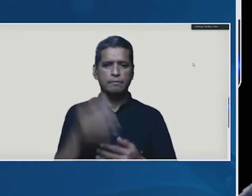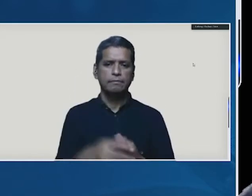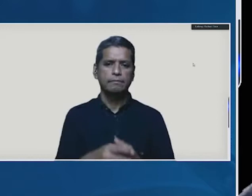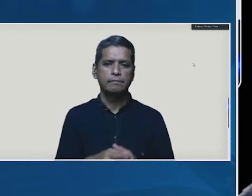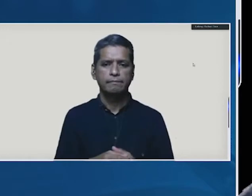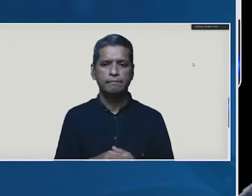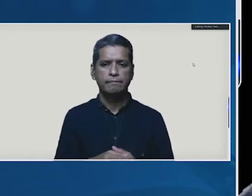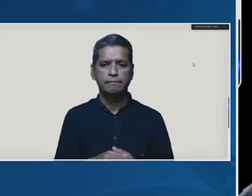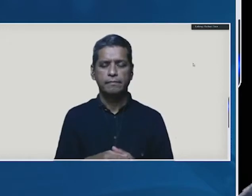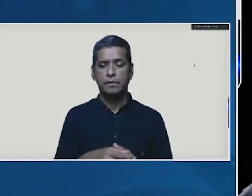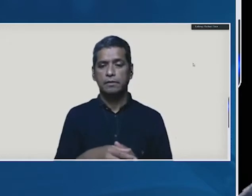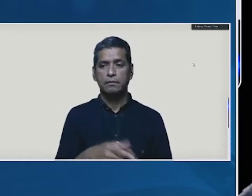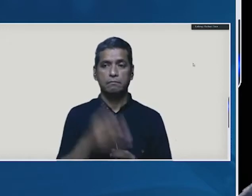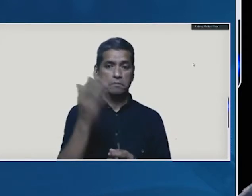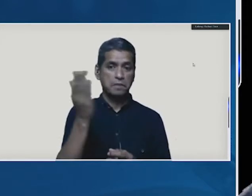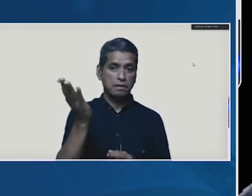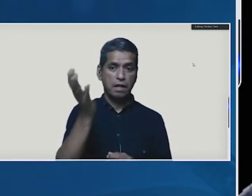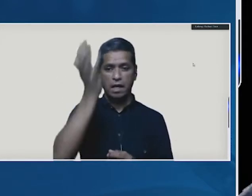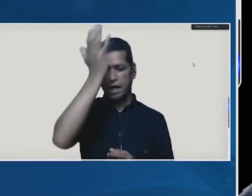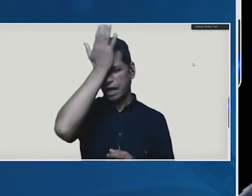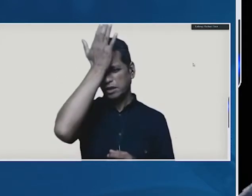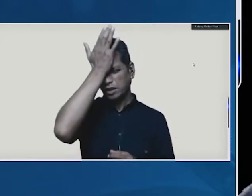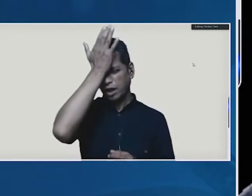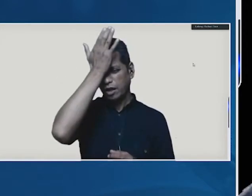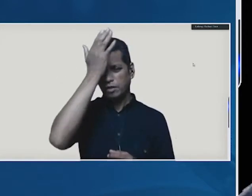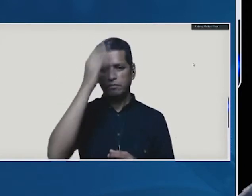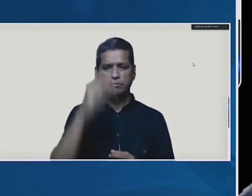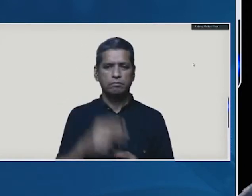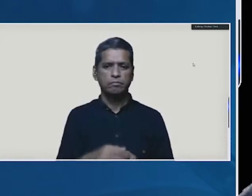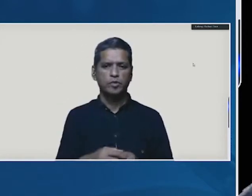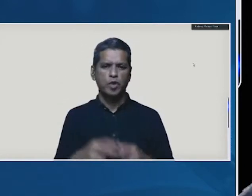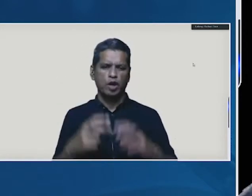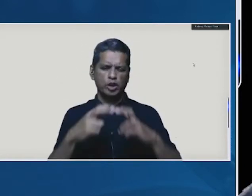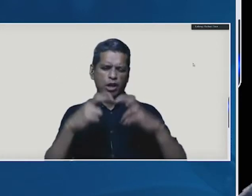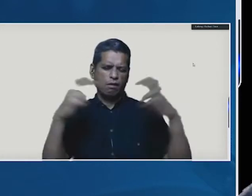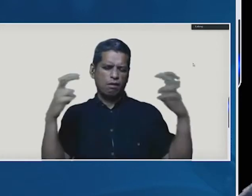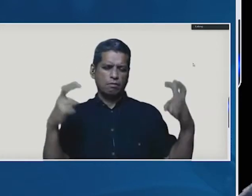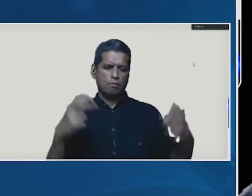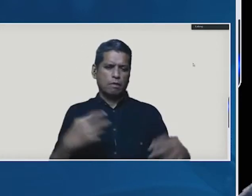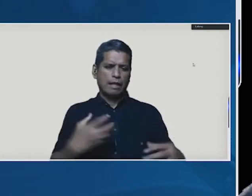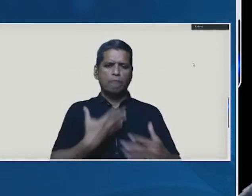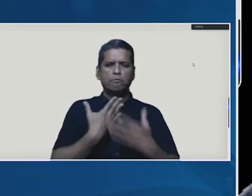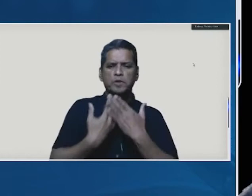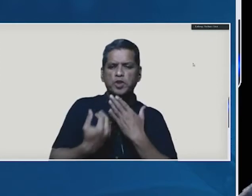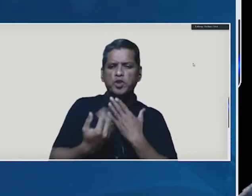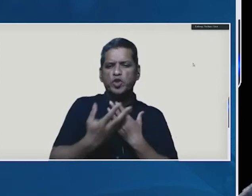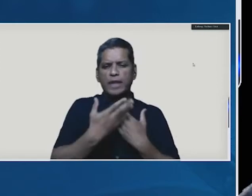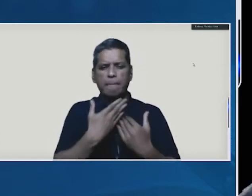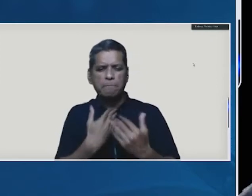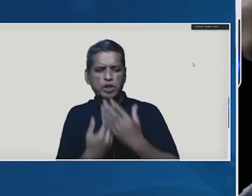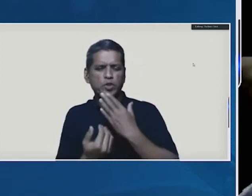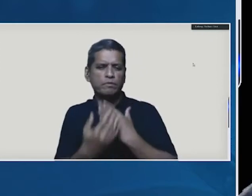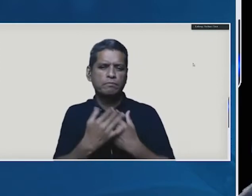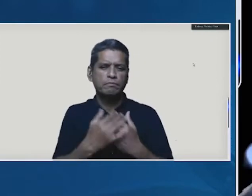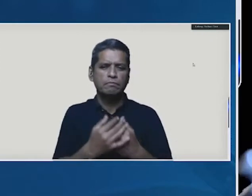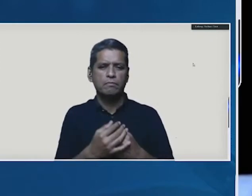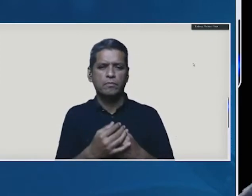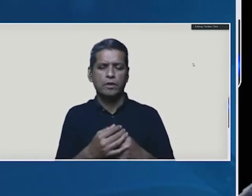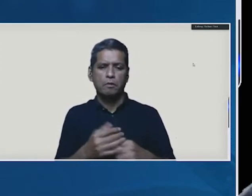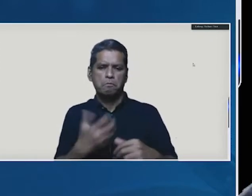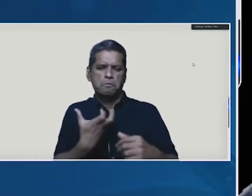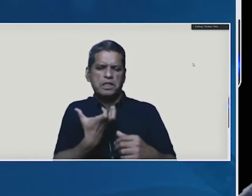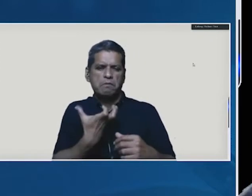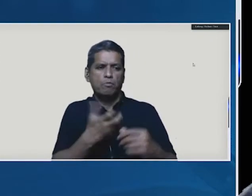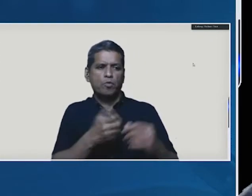raja yang eh sangat ambisius Dia membangun kerajaan yang